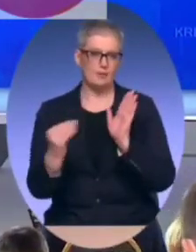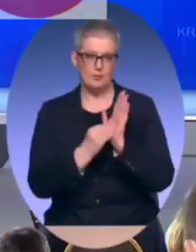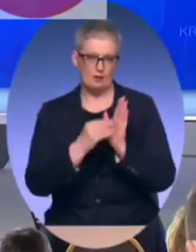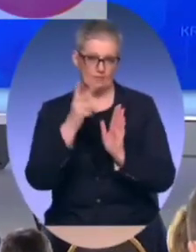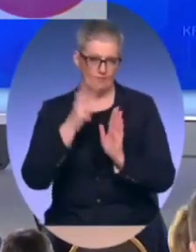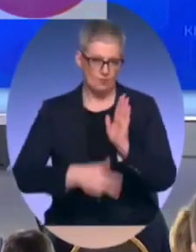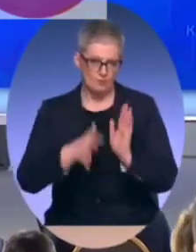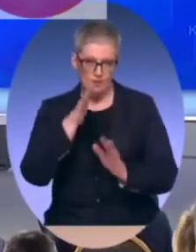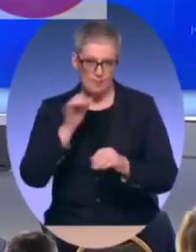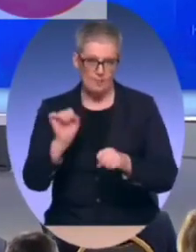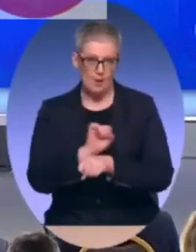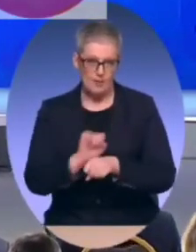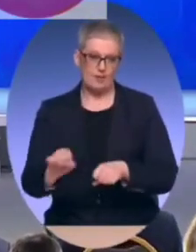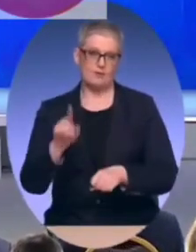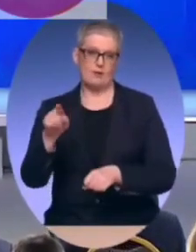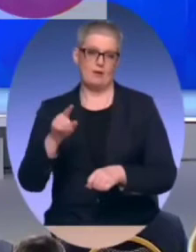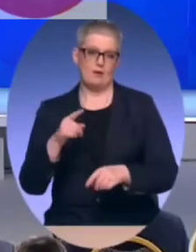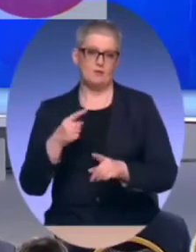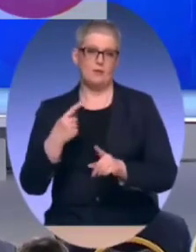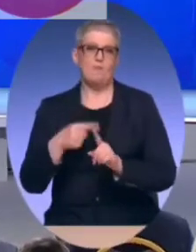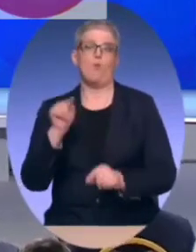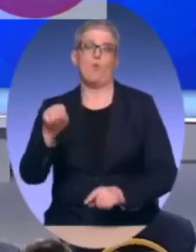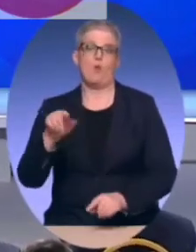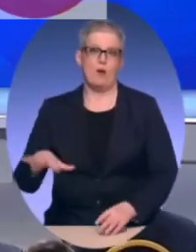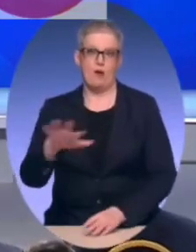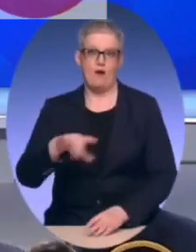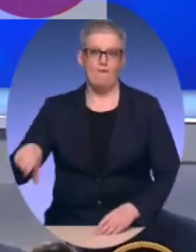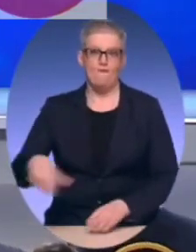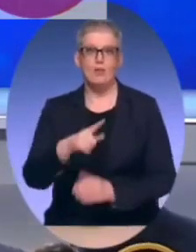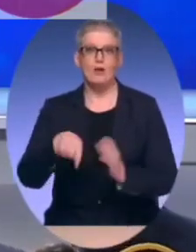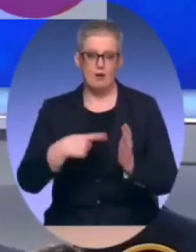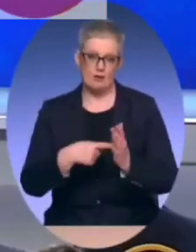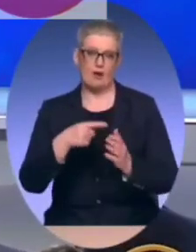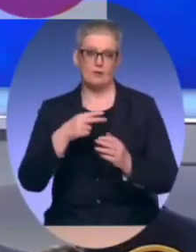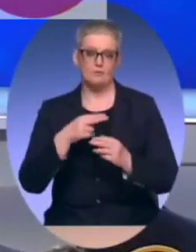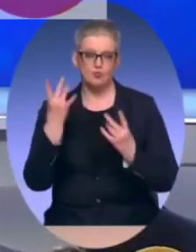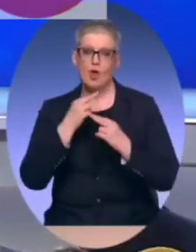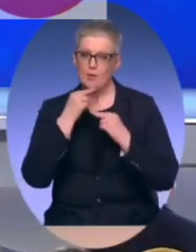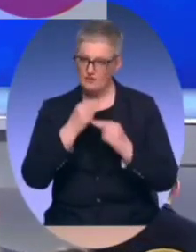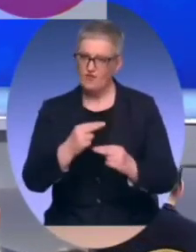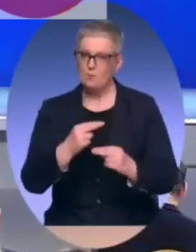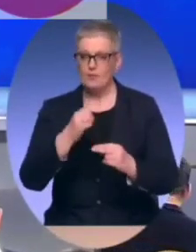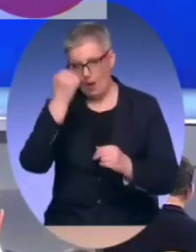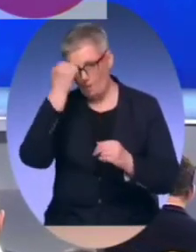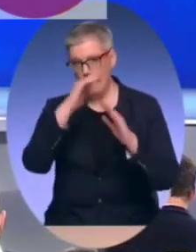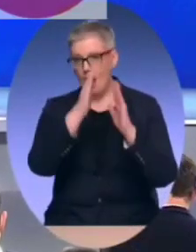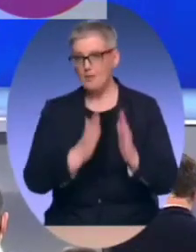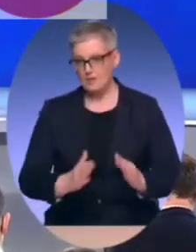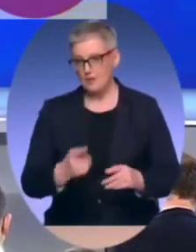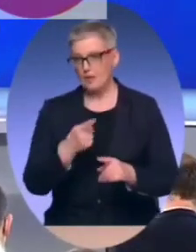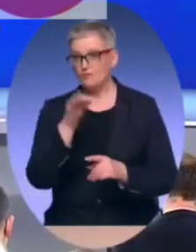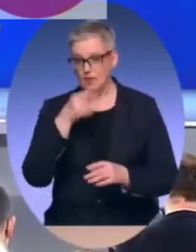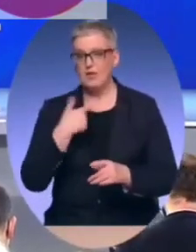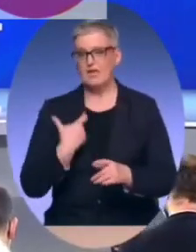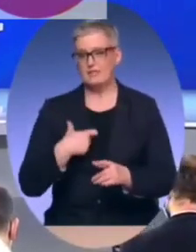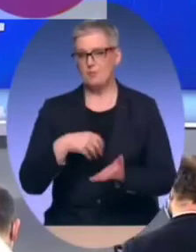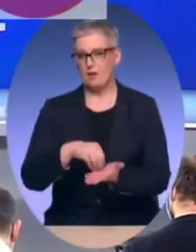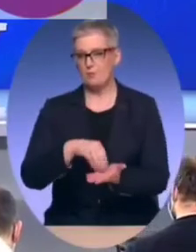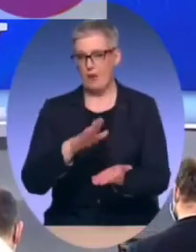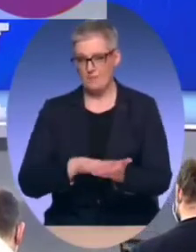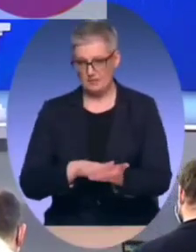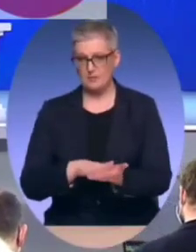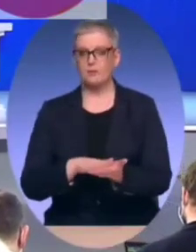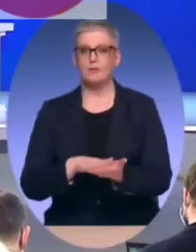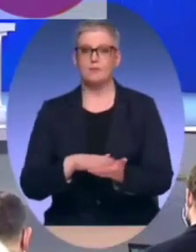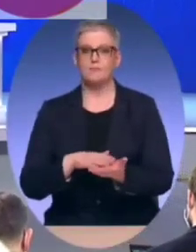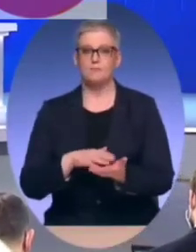в Волгограде нужно обратить внимание на памятники, о которых вы сказали. Ну, тоже я для себя пометил, у нас и